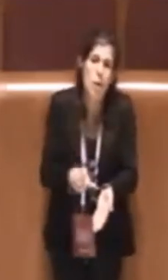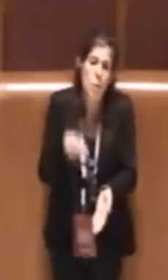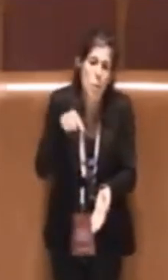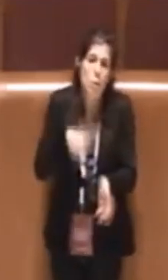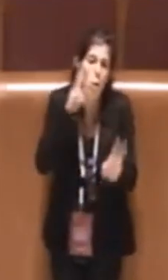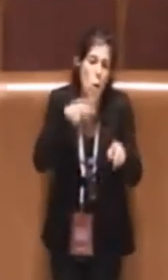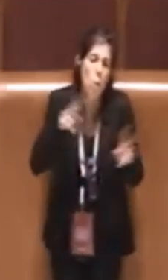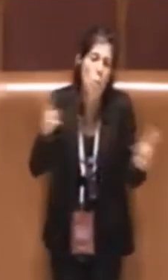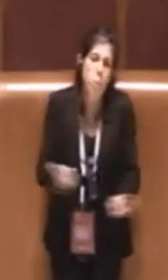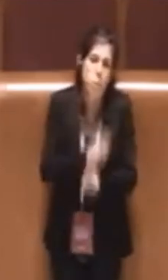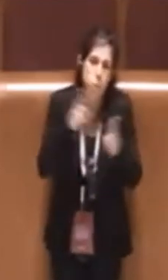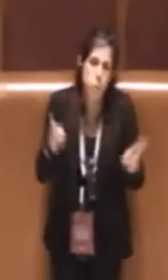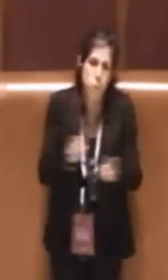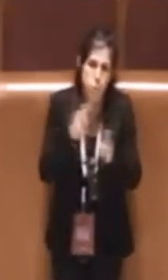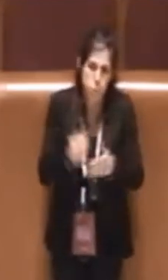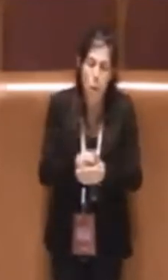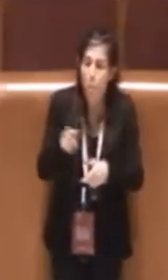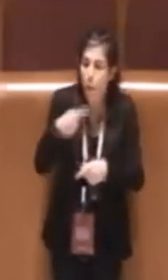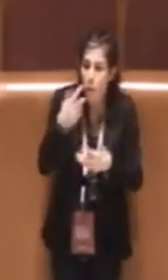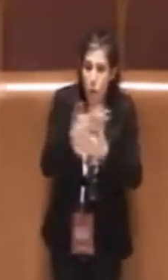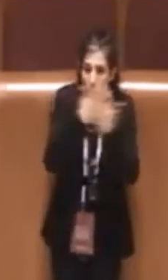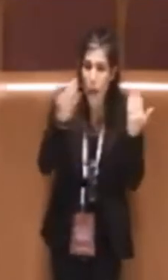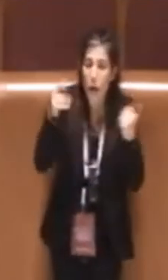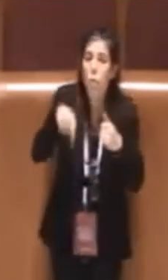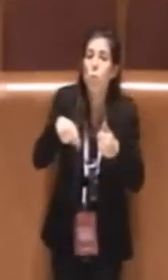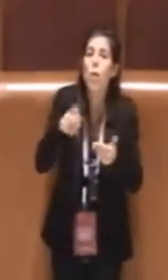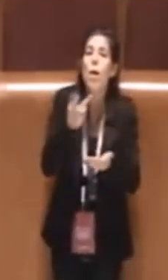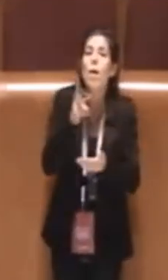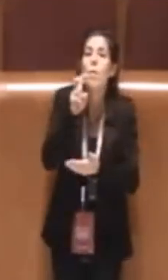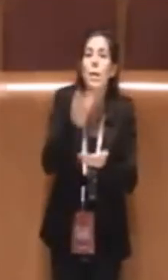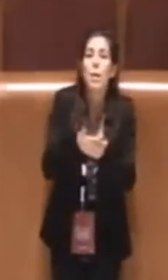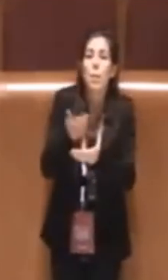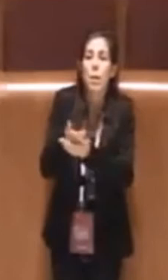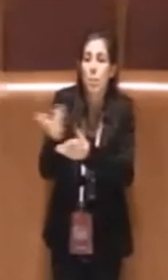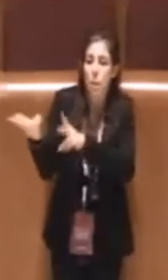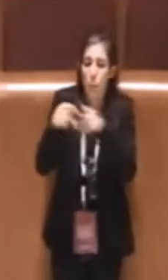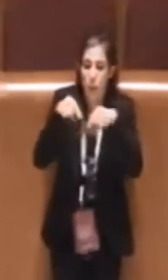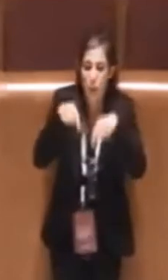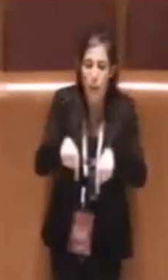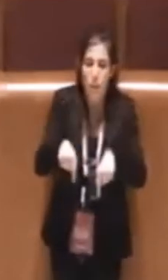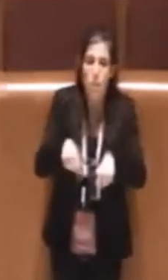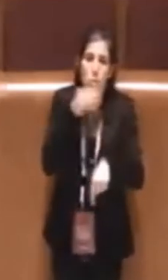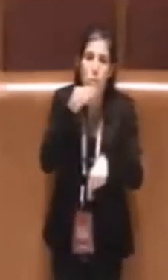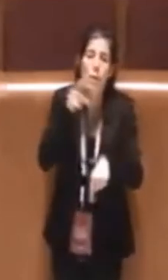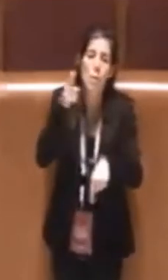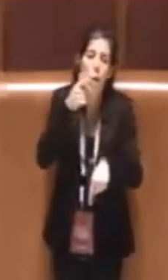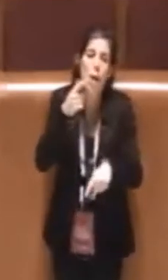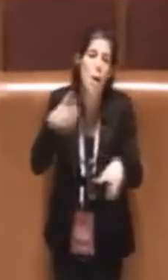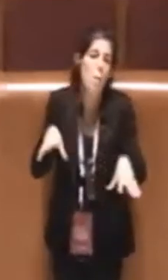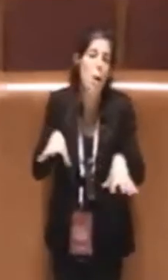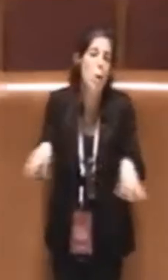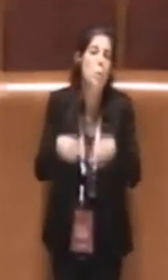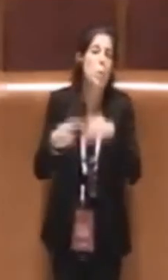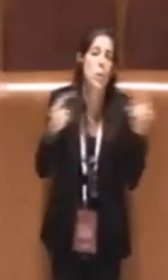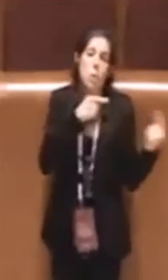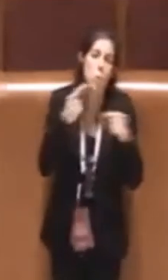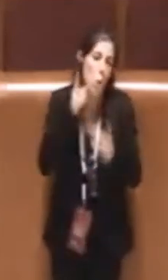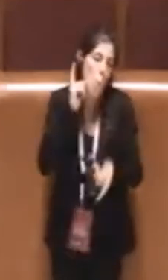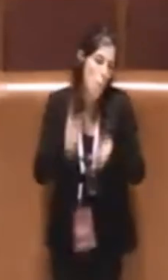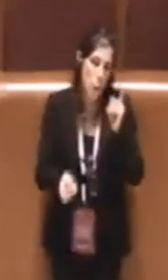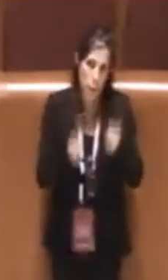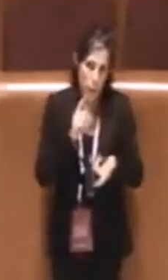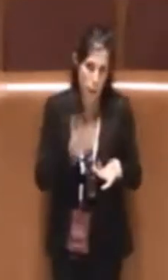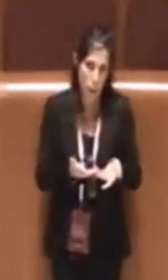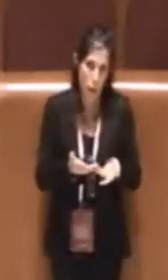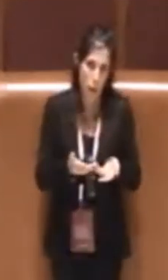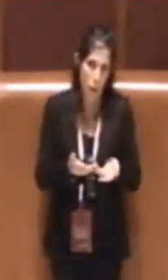per accendere una discussione politica nel merito, ma senza nessun criterio, perché